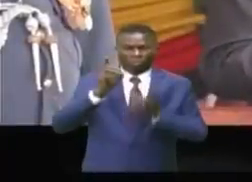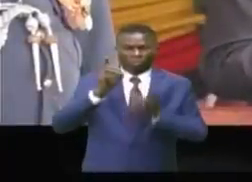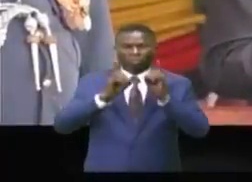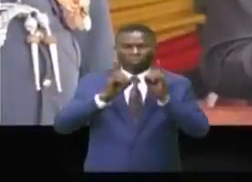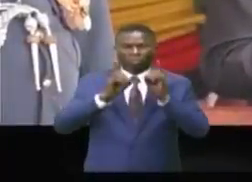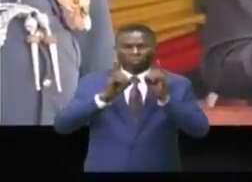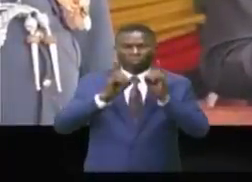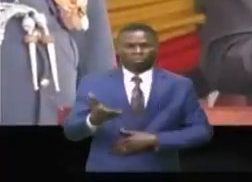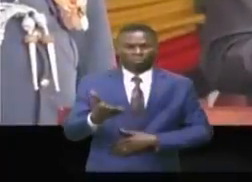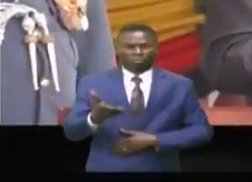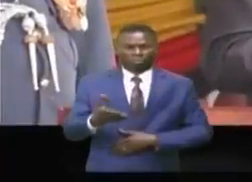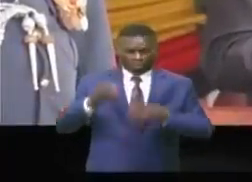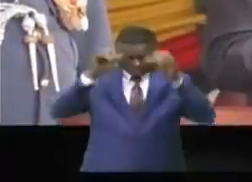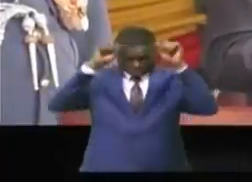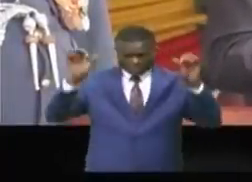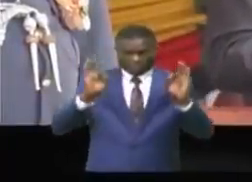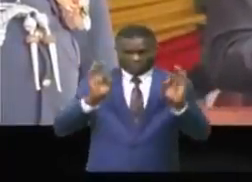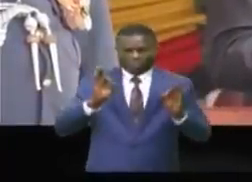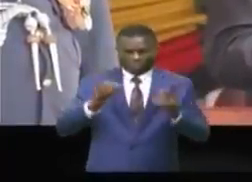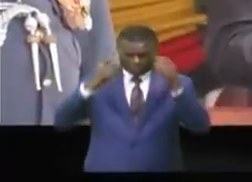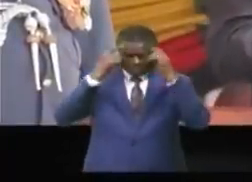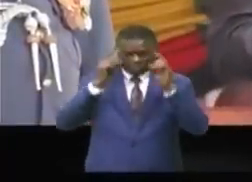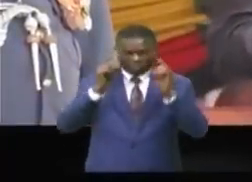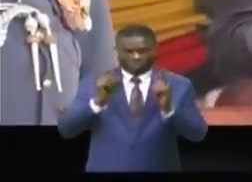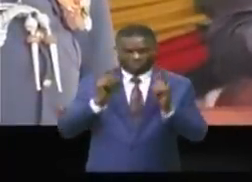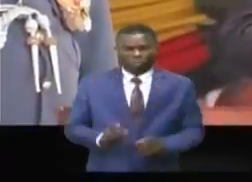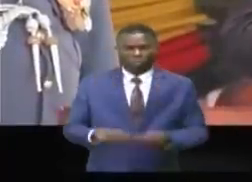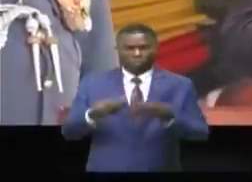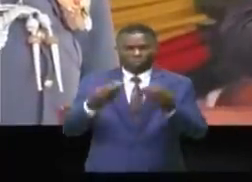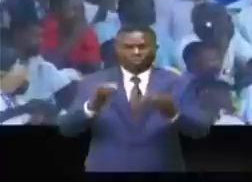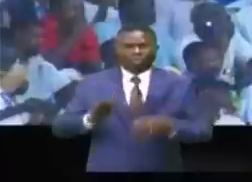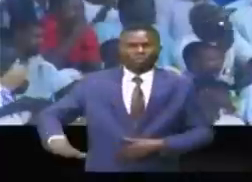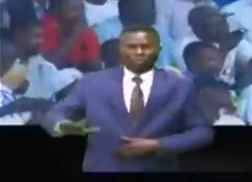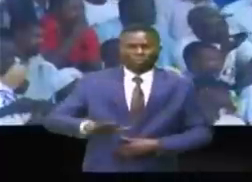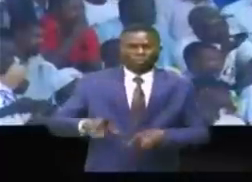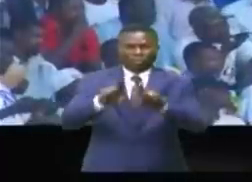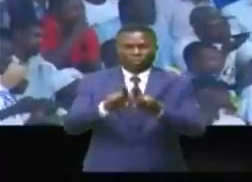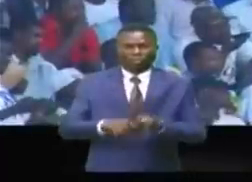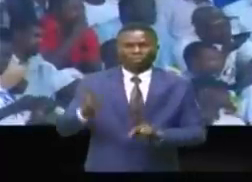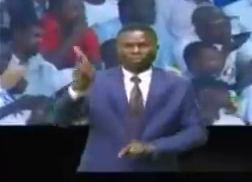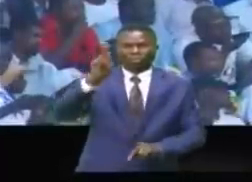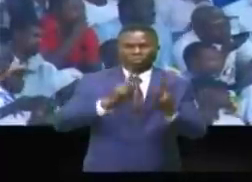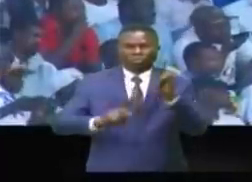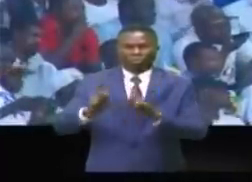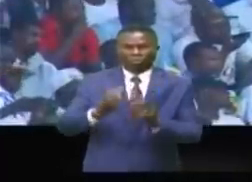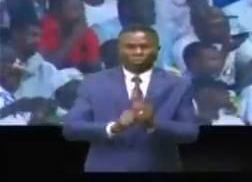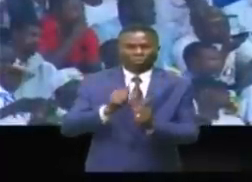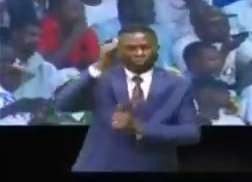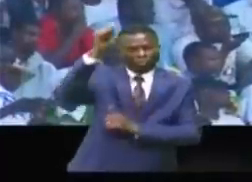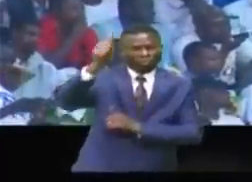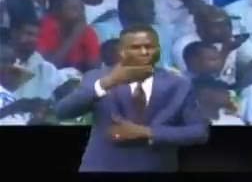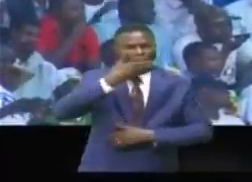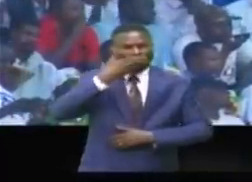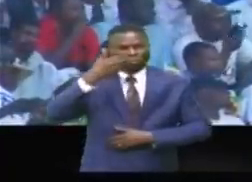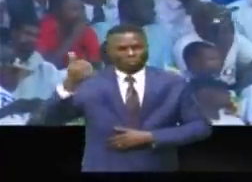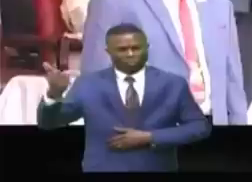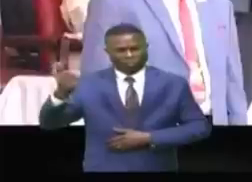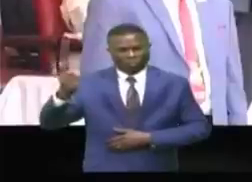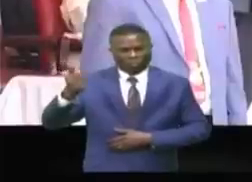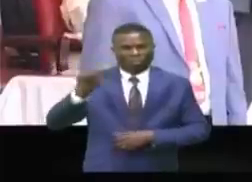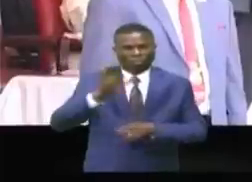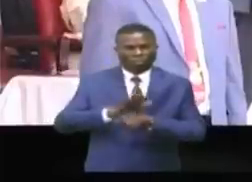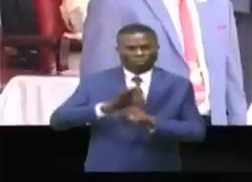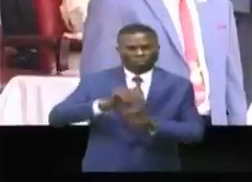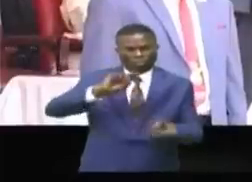parole, Mnangagwa prend l'engagement d'offrir à son pays et à son peuple un avenir meilleur sur base d'une série de